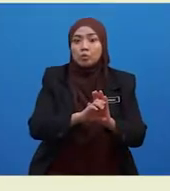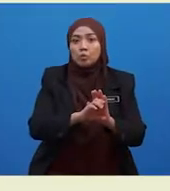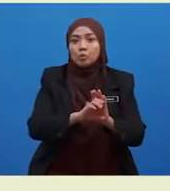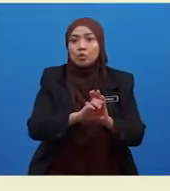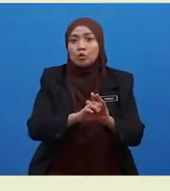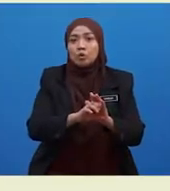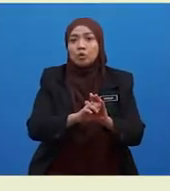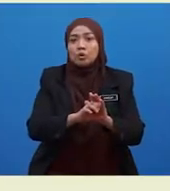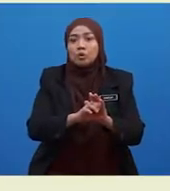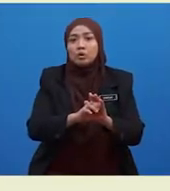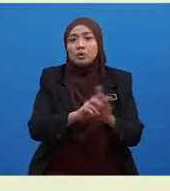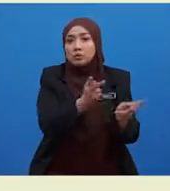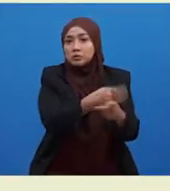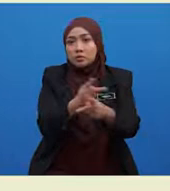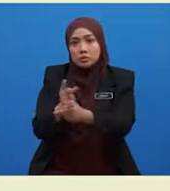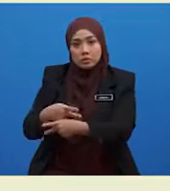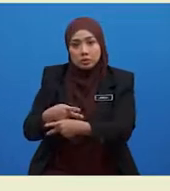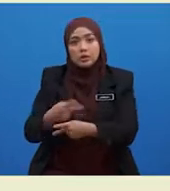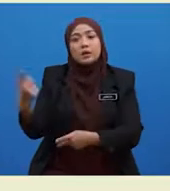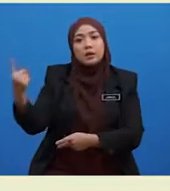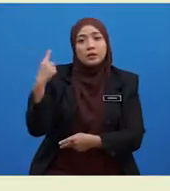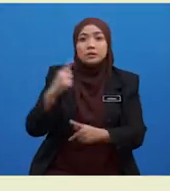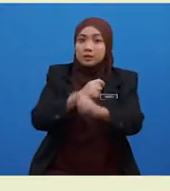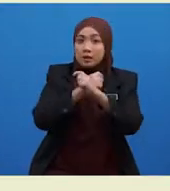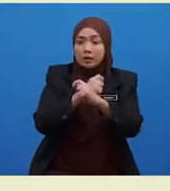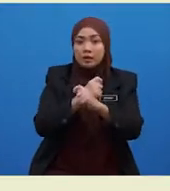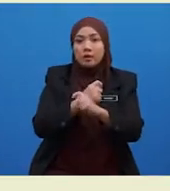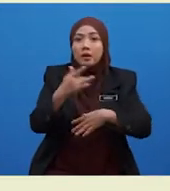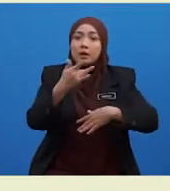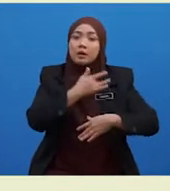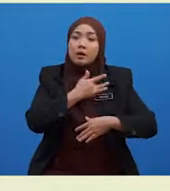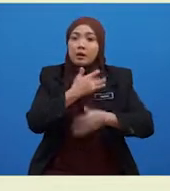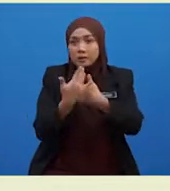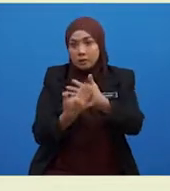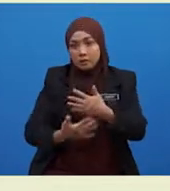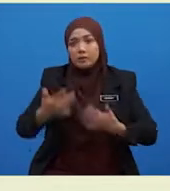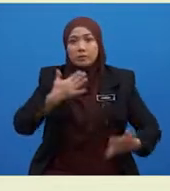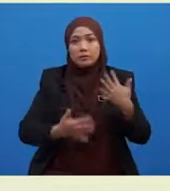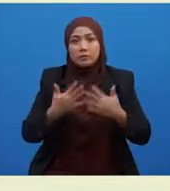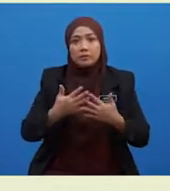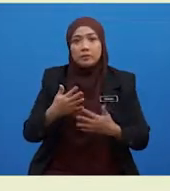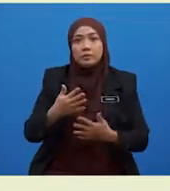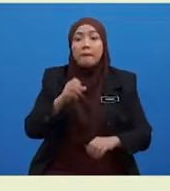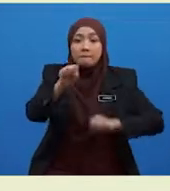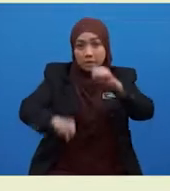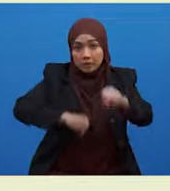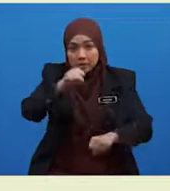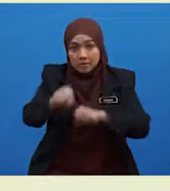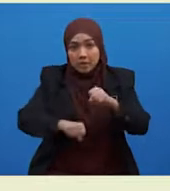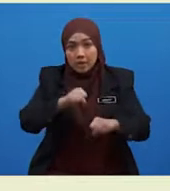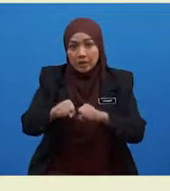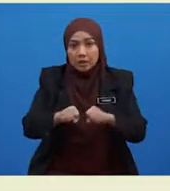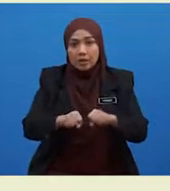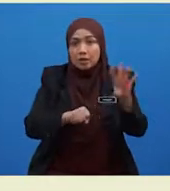mengikut konsep senaman daya tahan kardiovaskular. Mode adalah berbasikal Intensiti